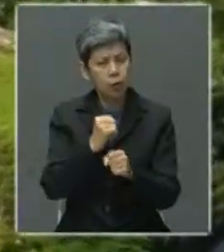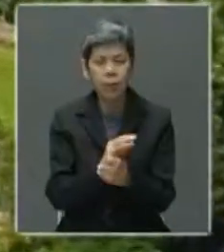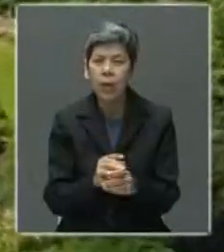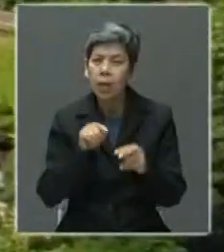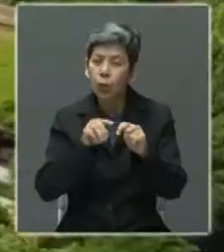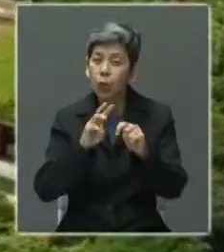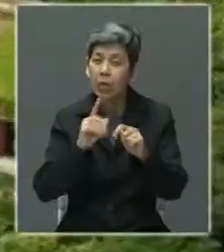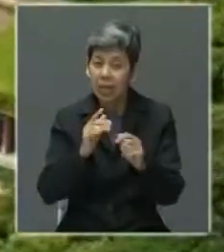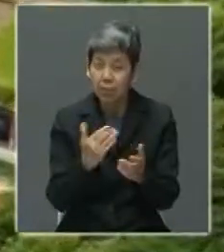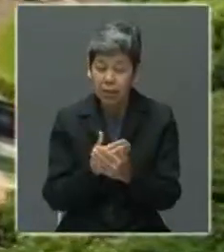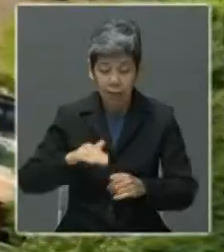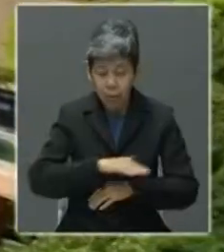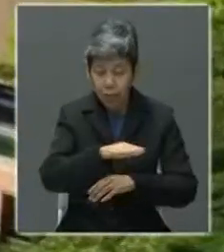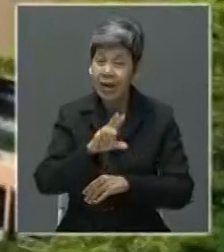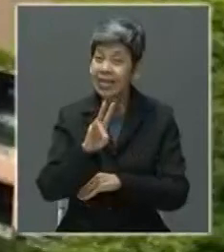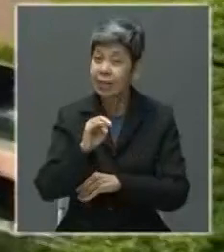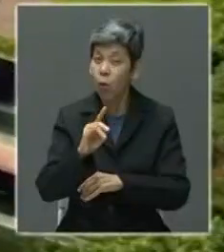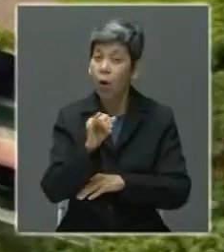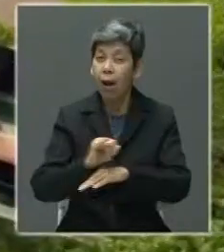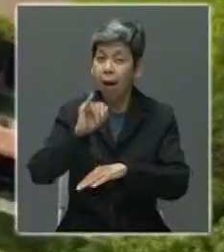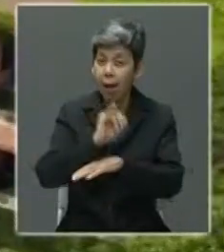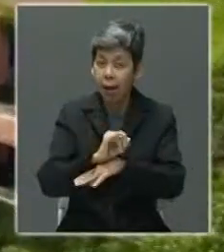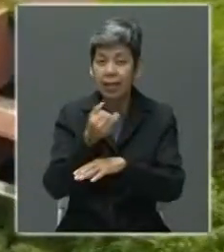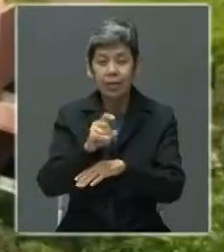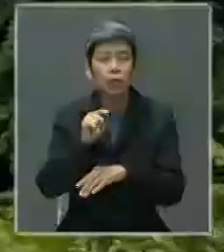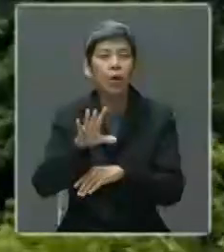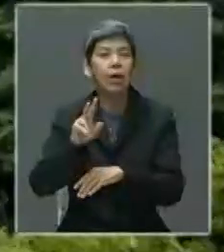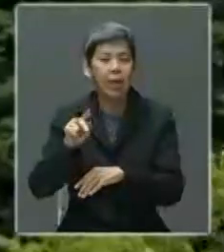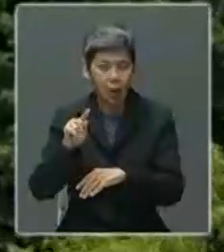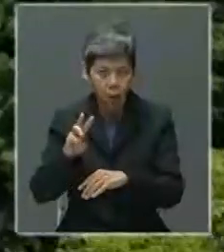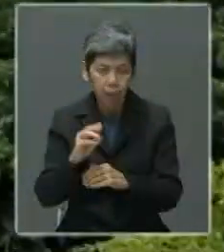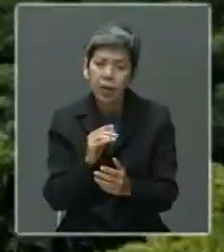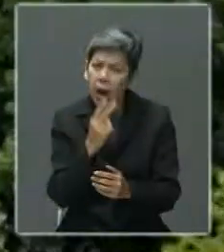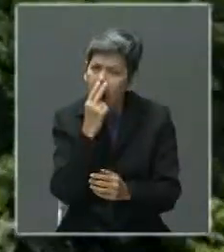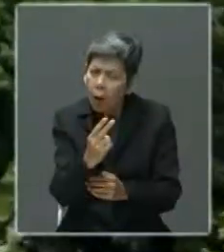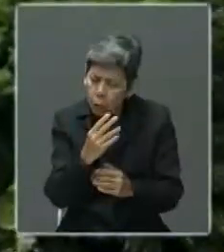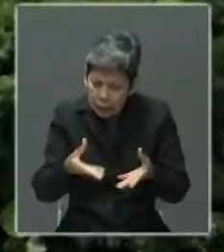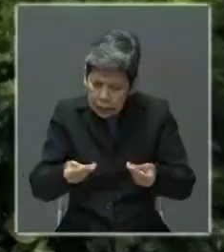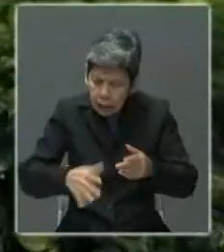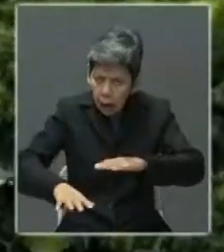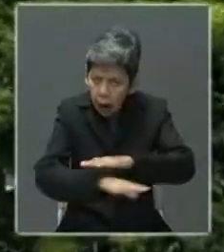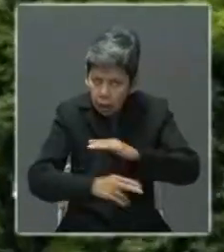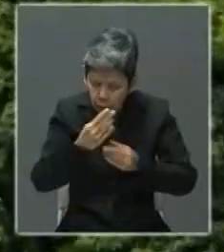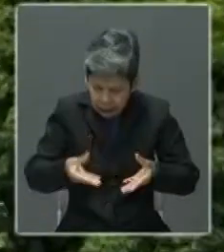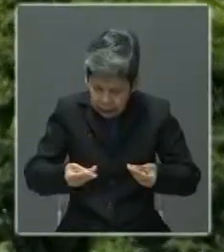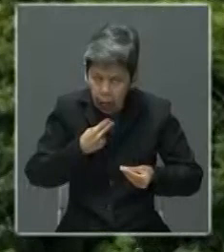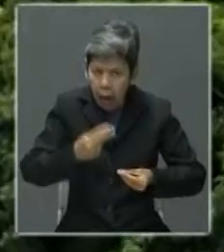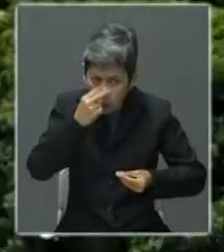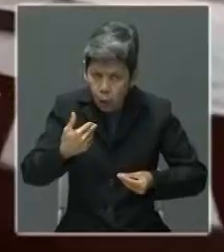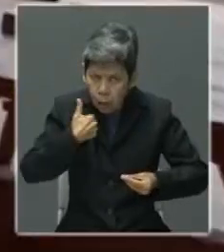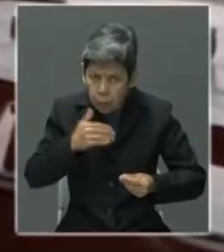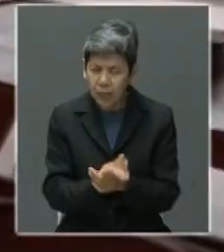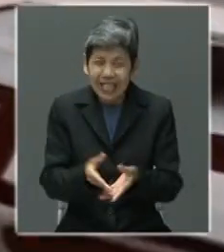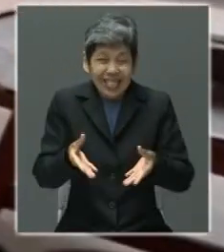ชิตจำนวนทั้งสิ้น76ไร่3งาน 17.5 ตารางวาแต่เท่าที่ปรากฏหลักฐานการครอบครองที่ดิน